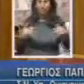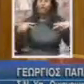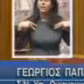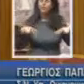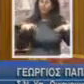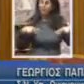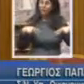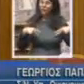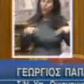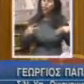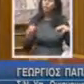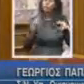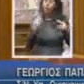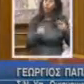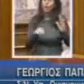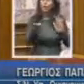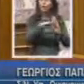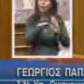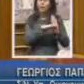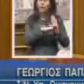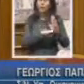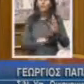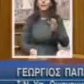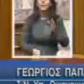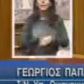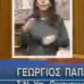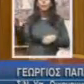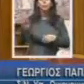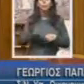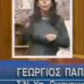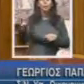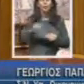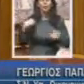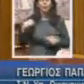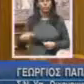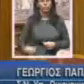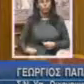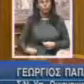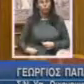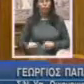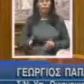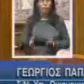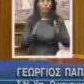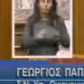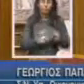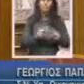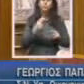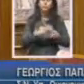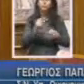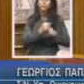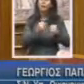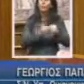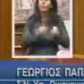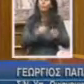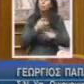αποφασίσει να μπουν κανόνες στον αριθμό νέων προσλήψεων του δημοσίου. Παράλληλα, σημαντικές διαρθρωτικές παρεμβάσεις για τον έλεγχο